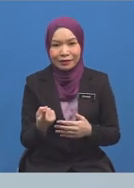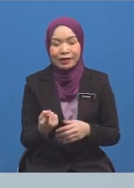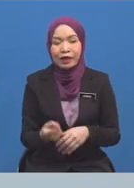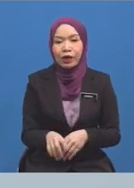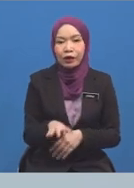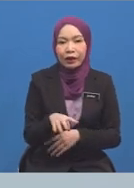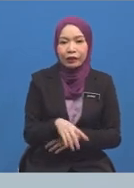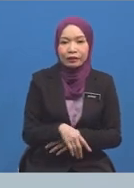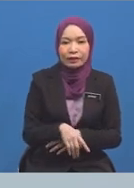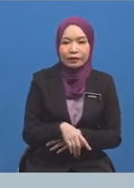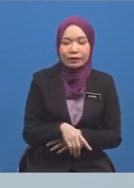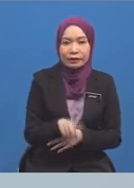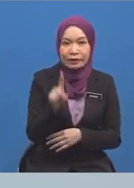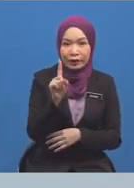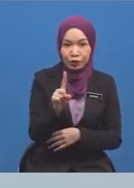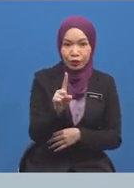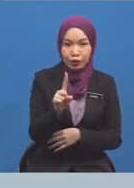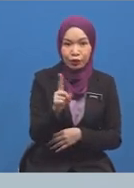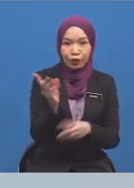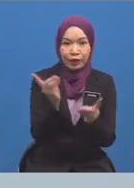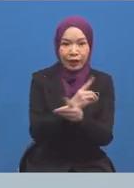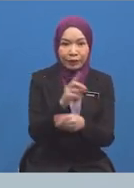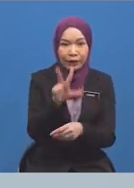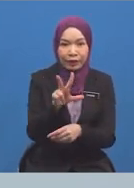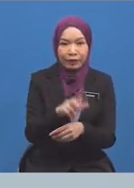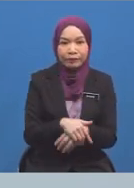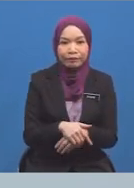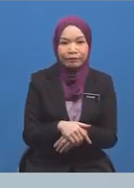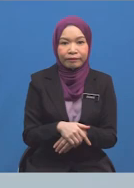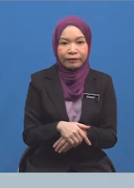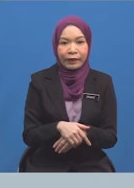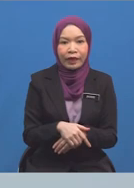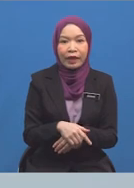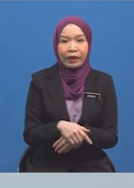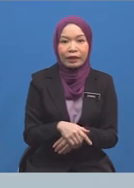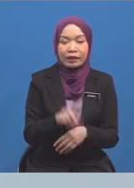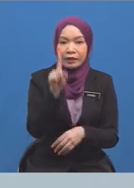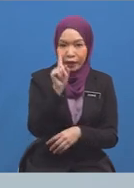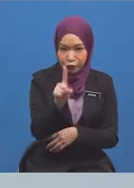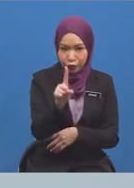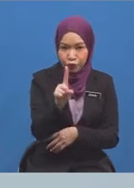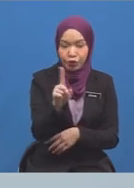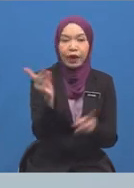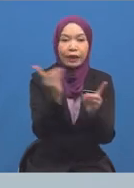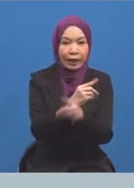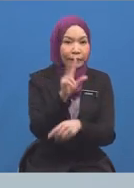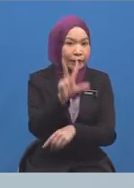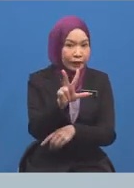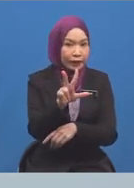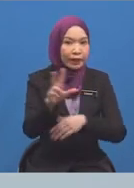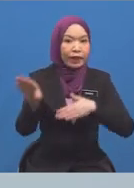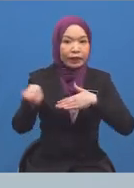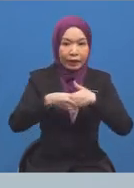103 tambah satu matic ulang sekali lagi satu darat 3